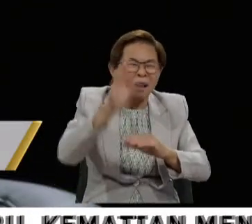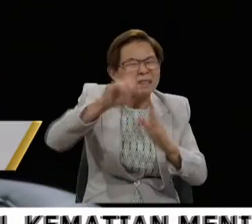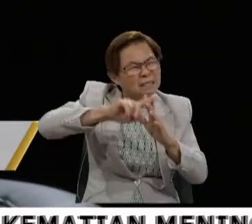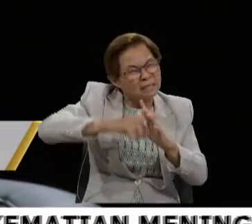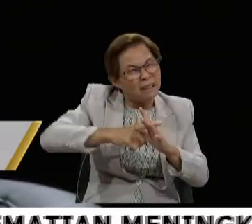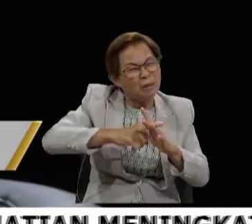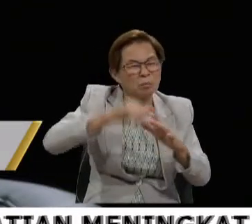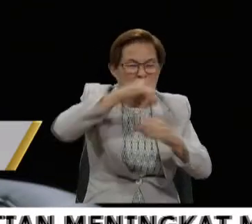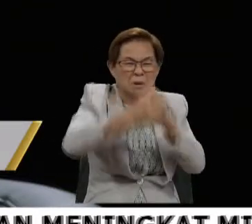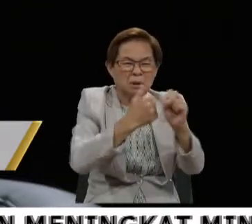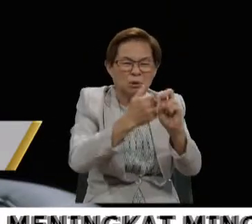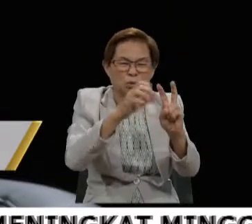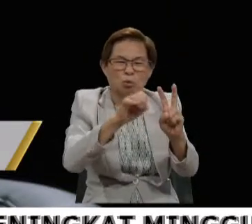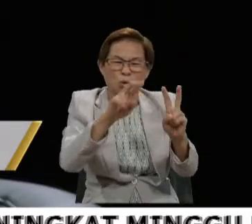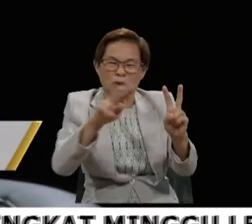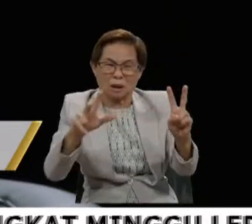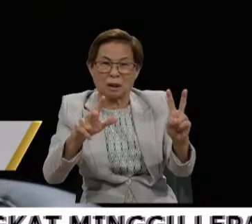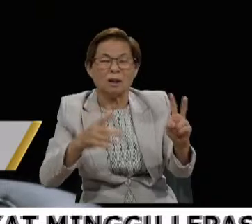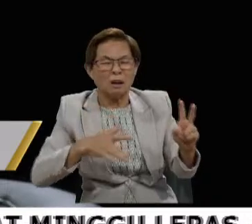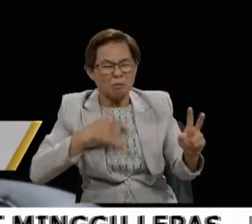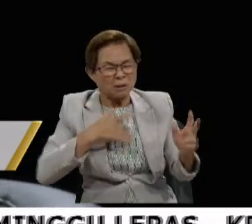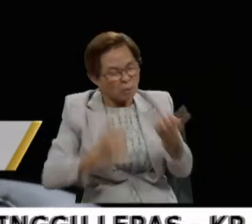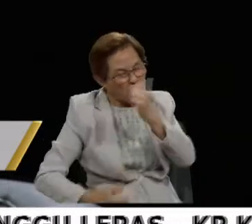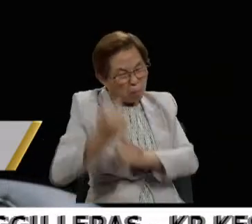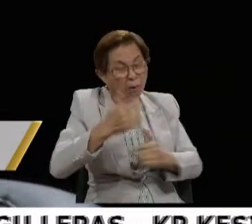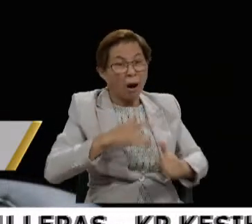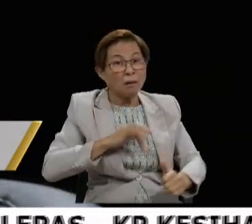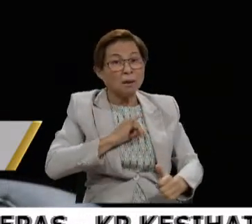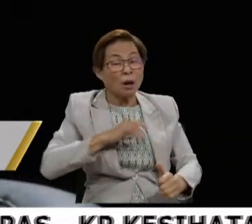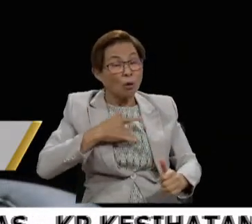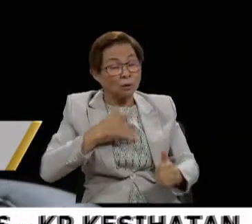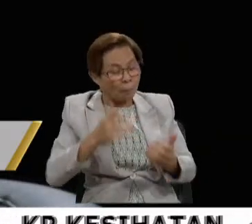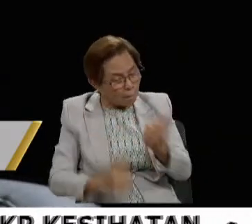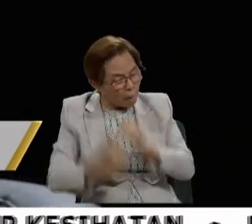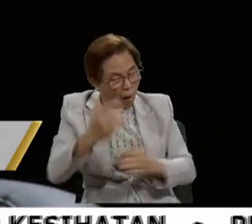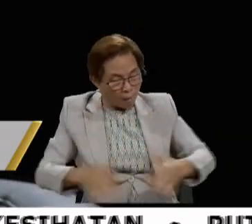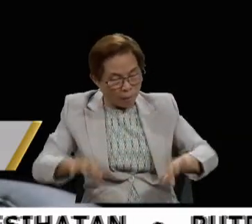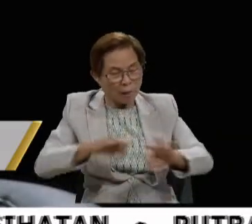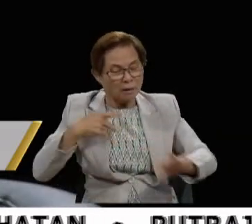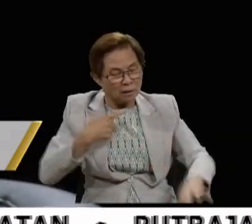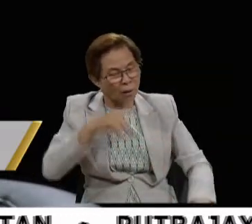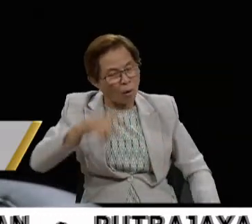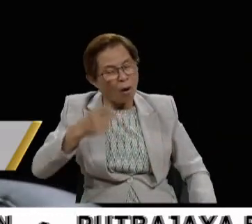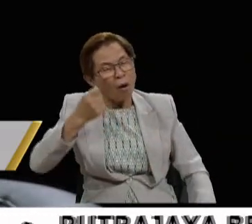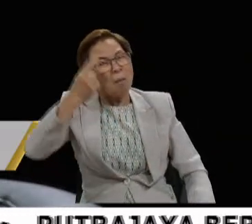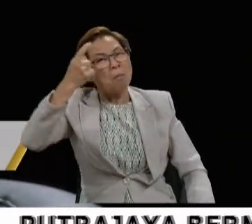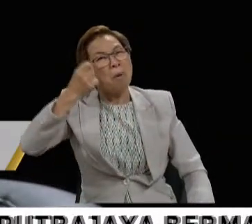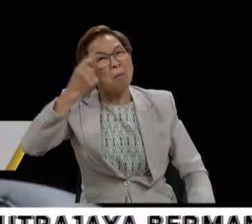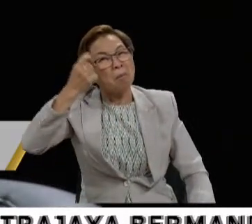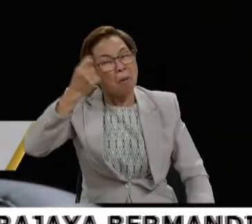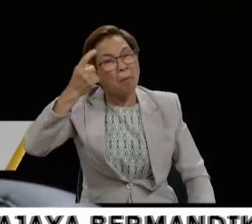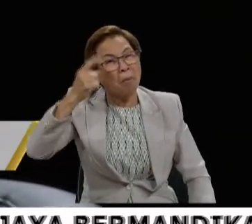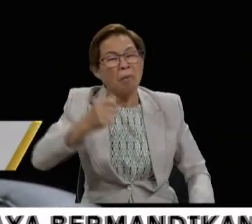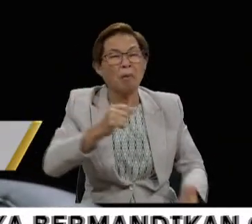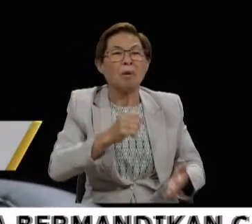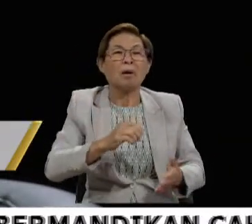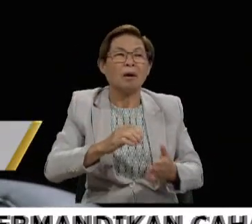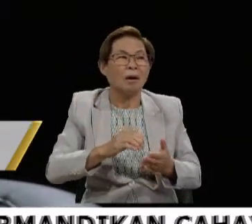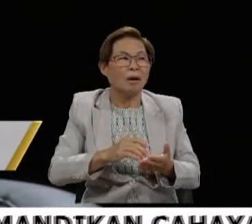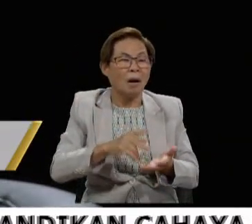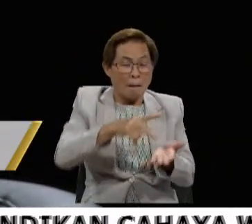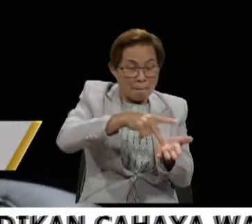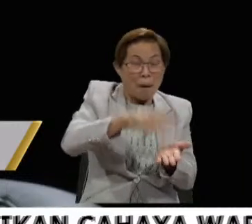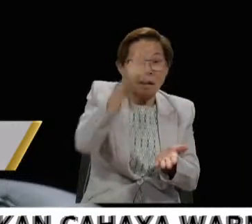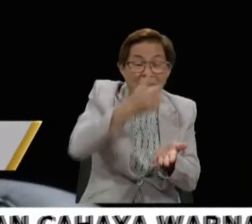rasa penting ialah kita perlu a memahami bahawa subsidi tidak